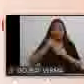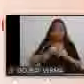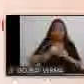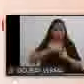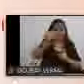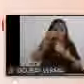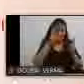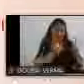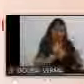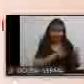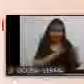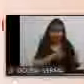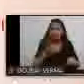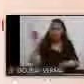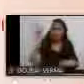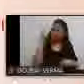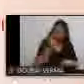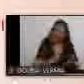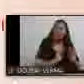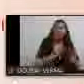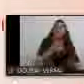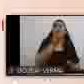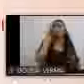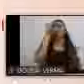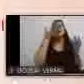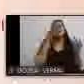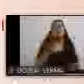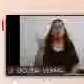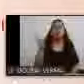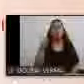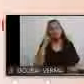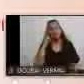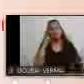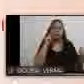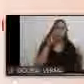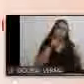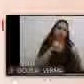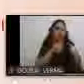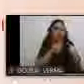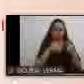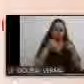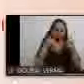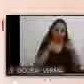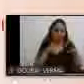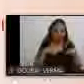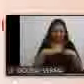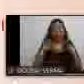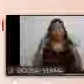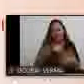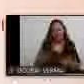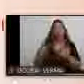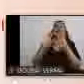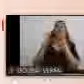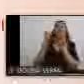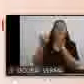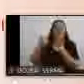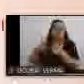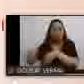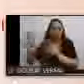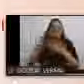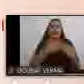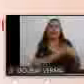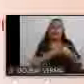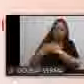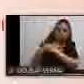हैपनिंग. सो ही अग्रीड, ही वॉज हैप्पी, ही सेलिब्रेटेड हिज ईद विथ गस्टो. And that is how the